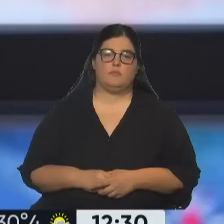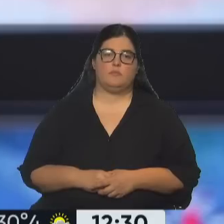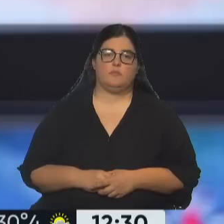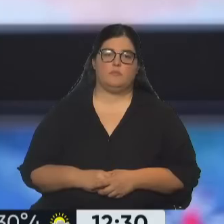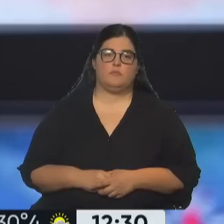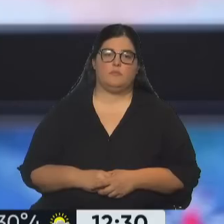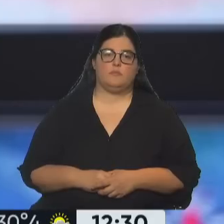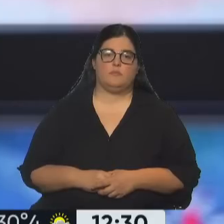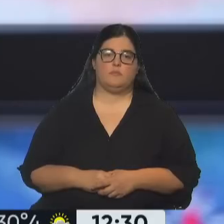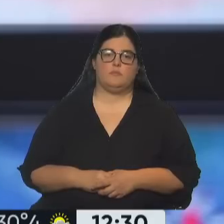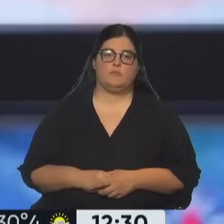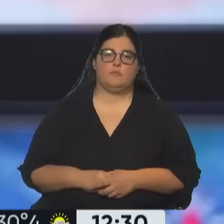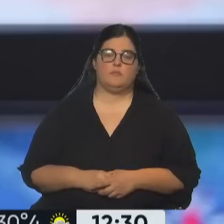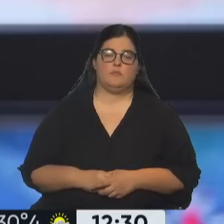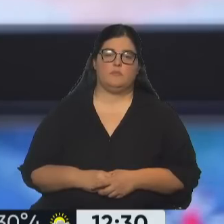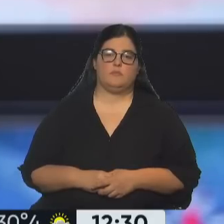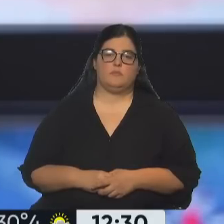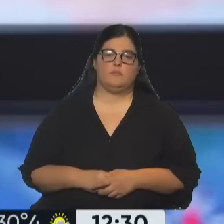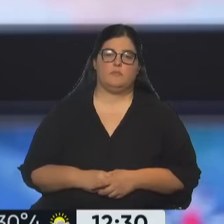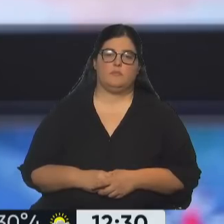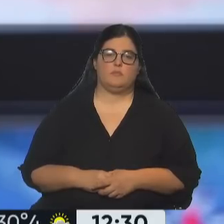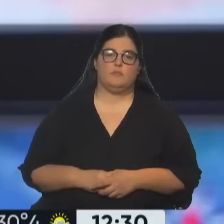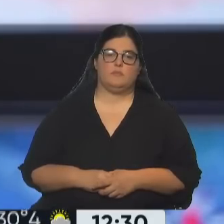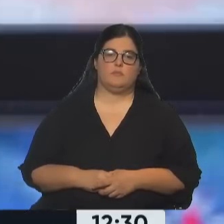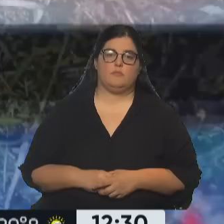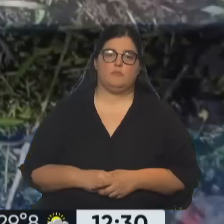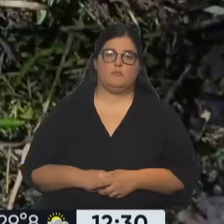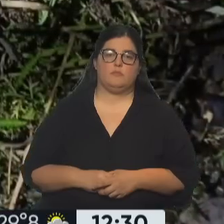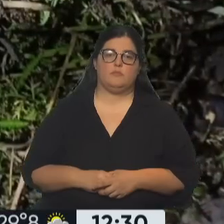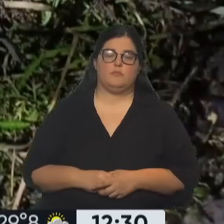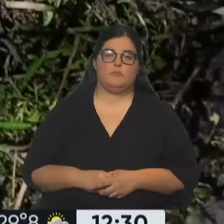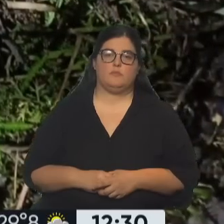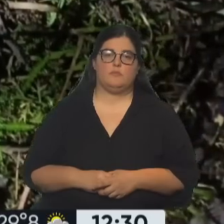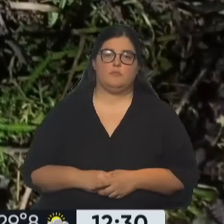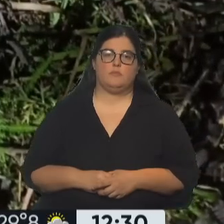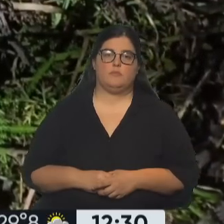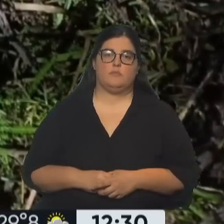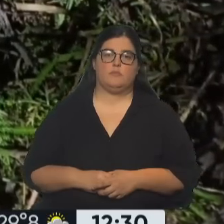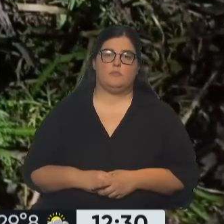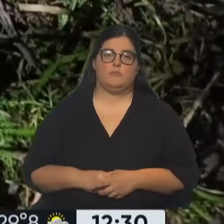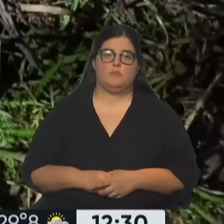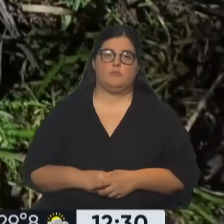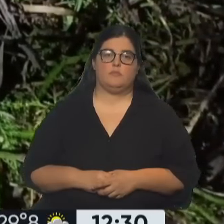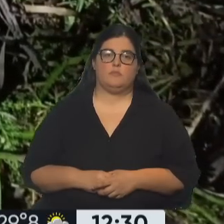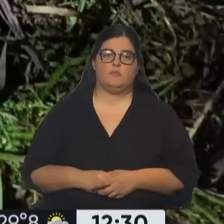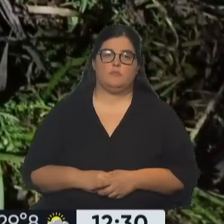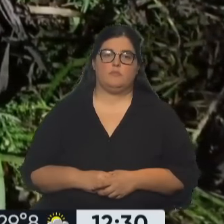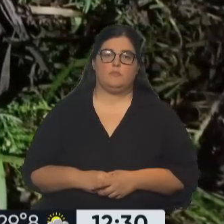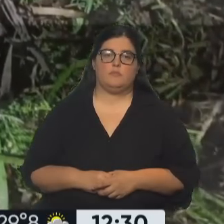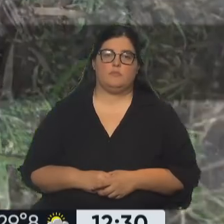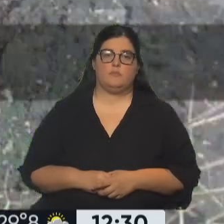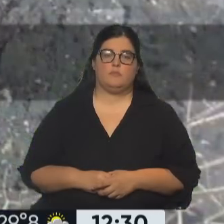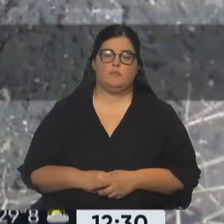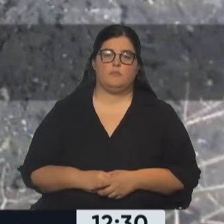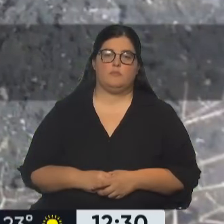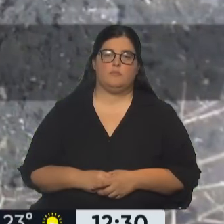однозначно идентифицированы российскими специалистами оборонно-промышленного комплекса как элементы зенитной управляемой ракеты комплекса